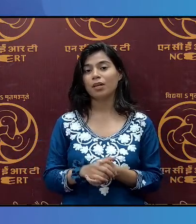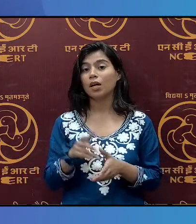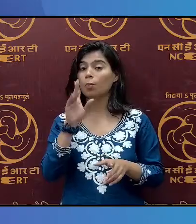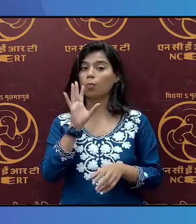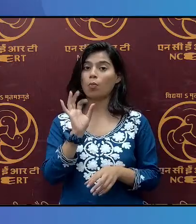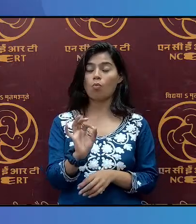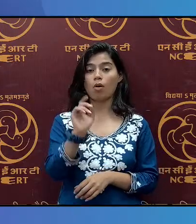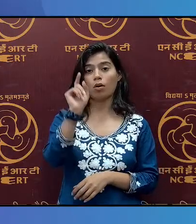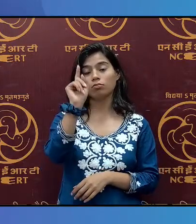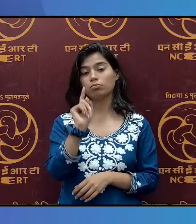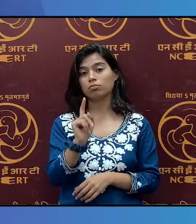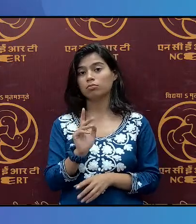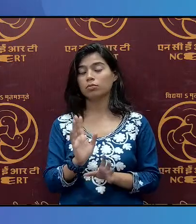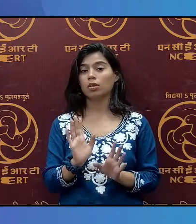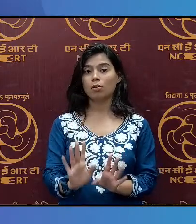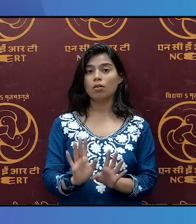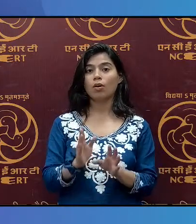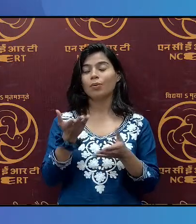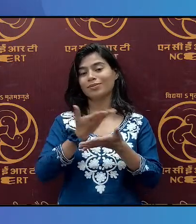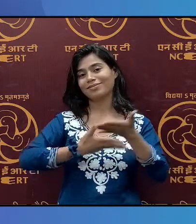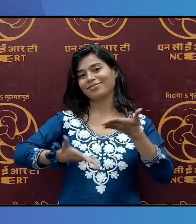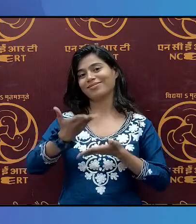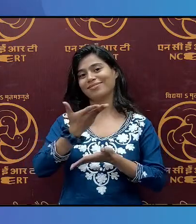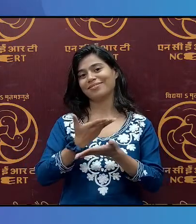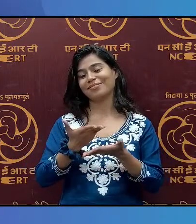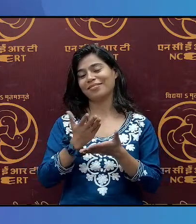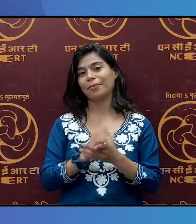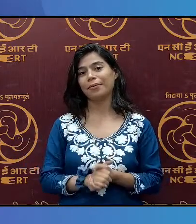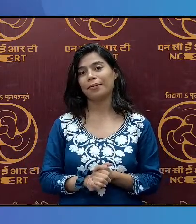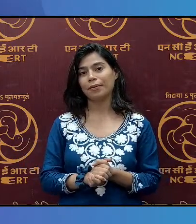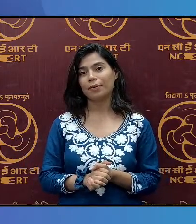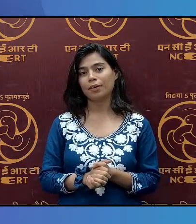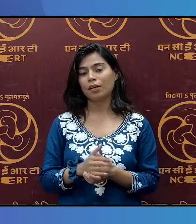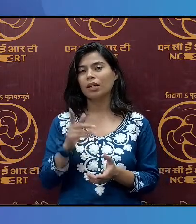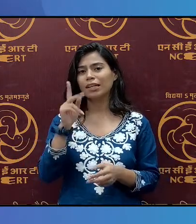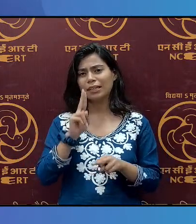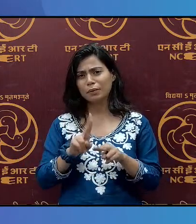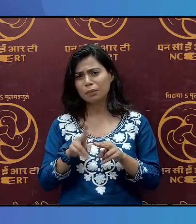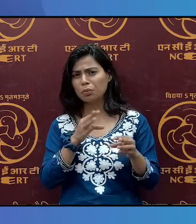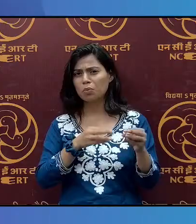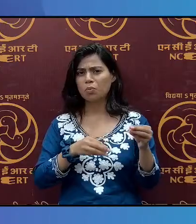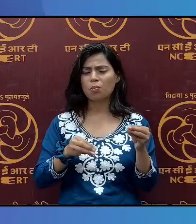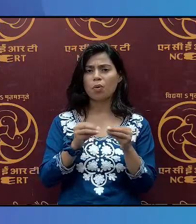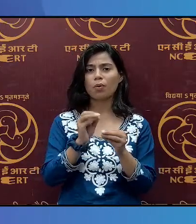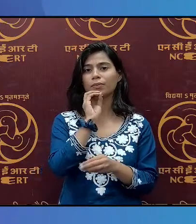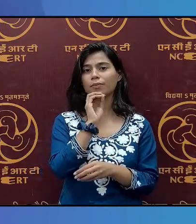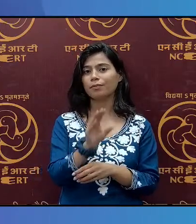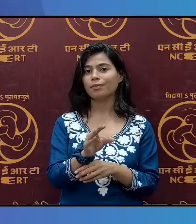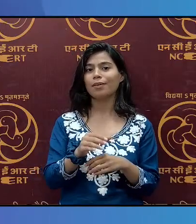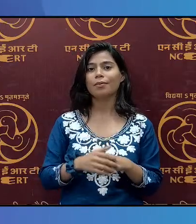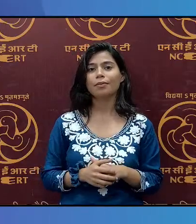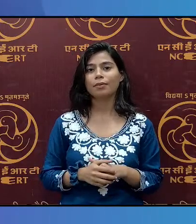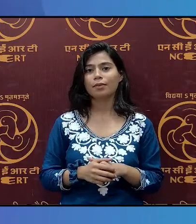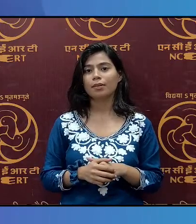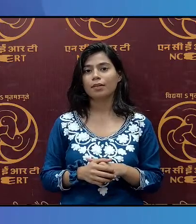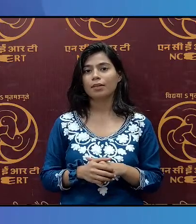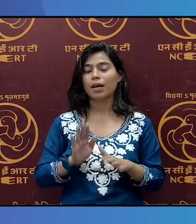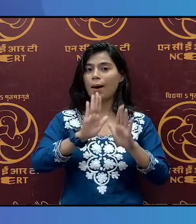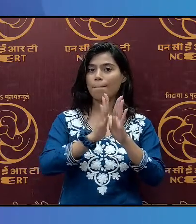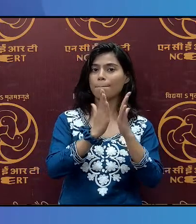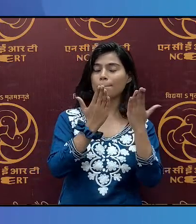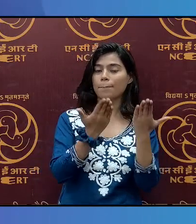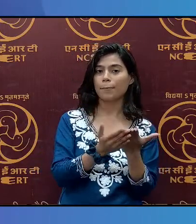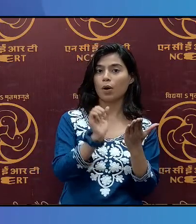महत्वपूर्ण विषय पर अपनी बातचीत आप सभी के सामने रखी. आपको कुछ और जानकारी देना चाहेंगी? ये जानकारी आपके पाठ्य पुस्तकों